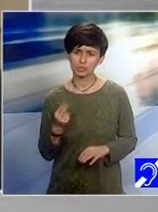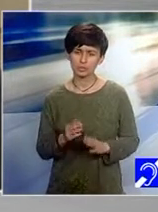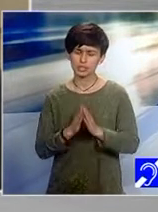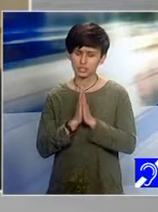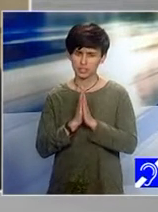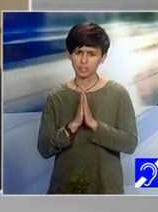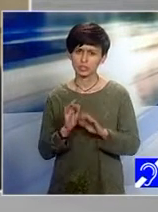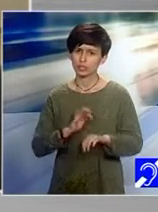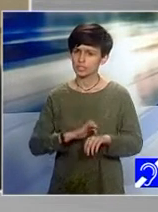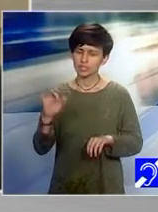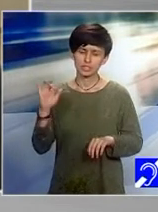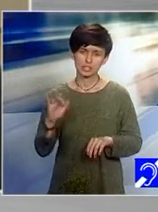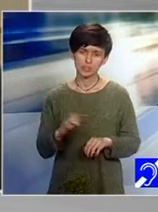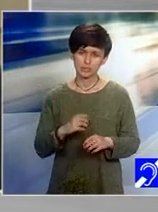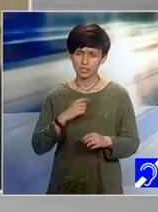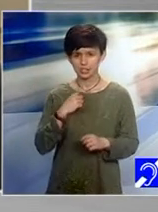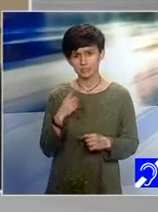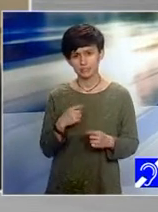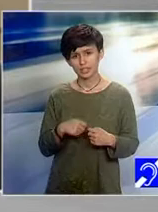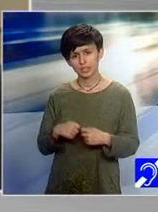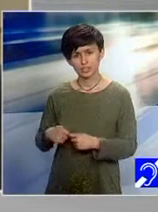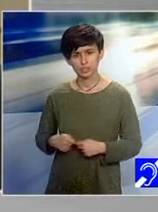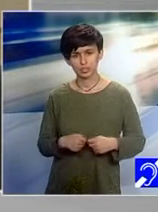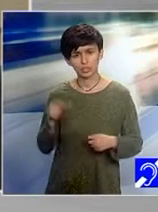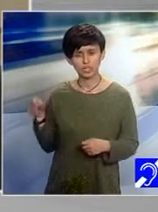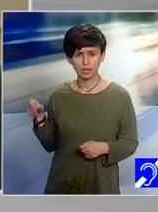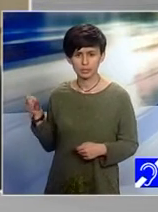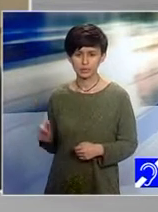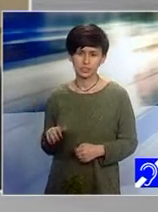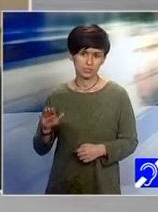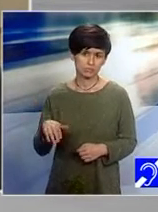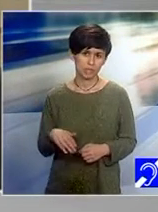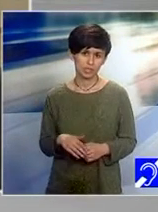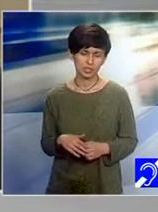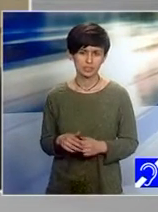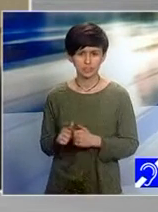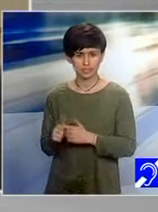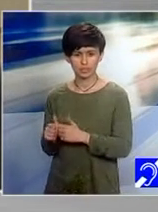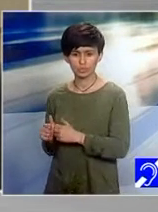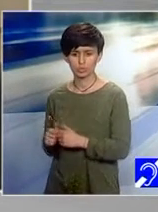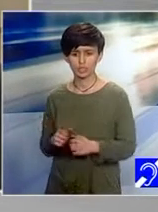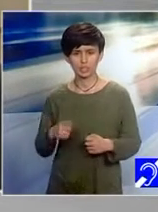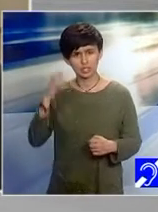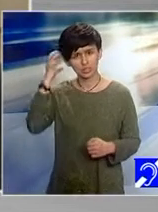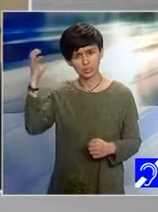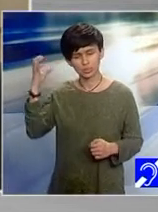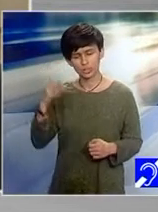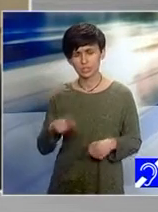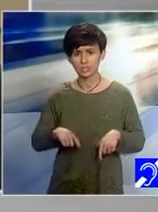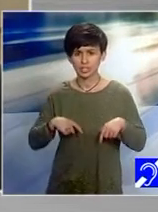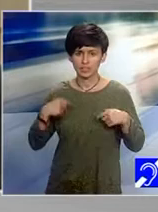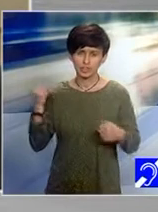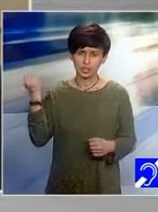credincios, sensibil, sociabil, a lăsat urme în cultură și în existența aceasta socială, politică, oriunde